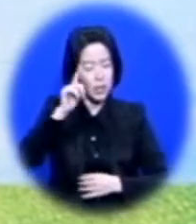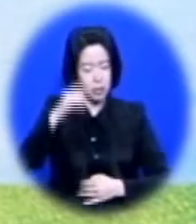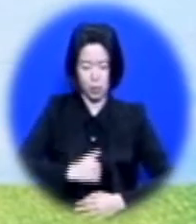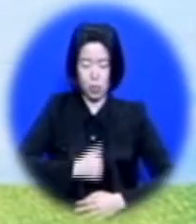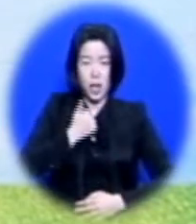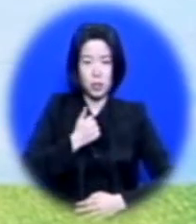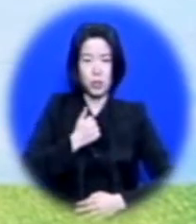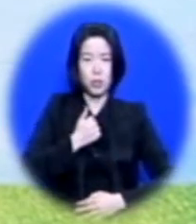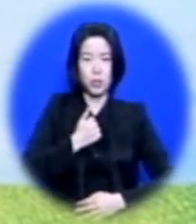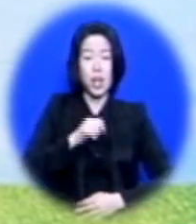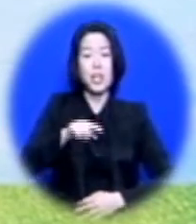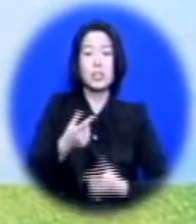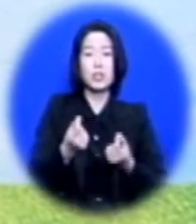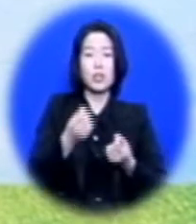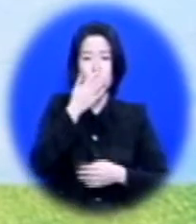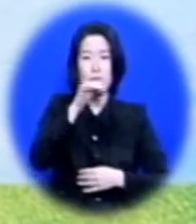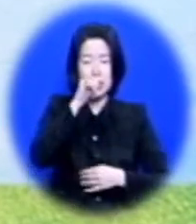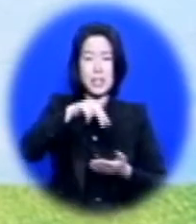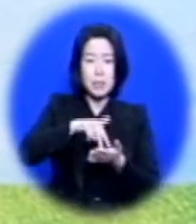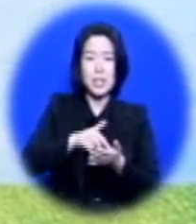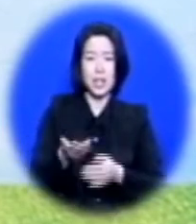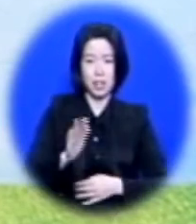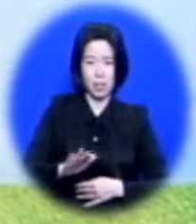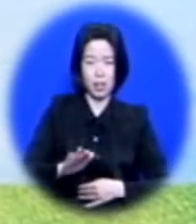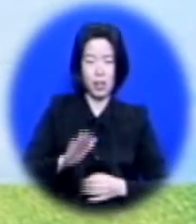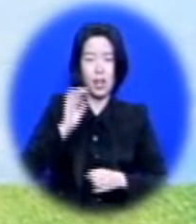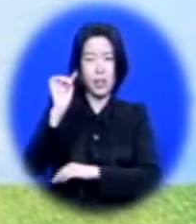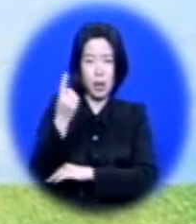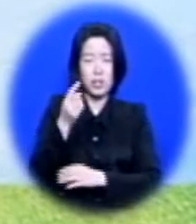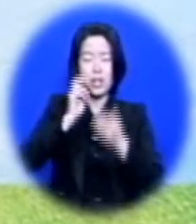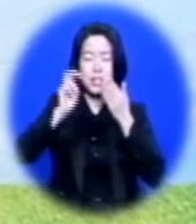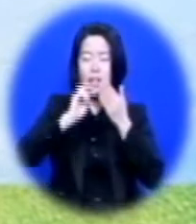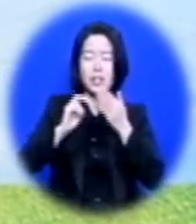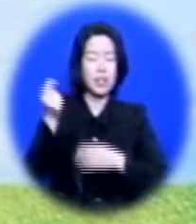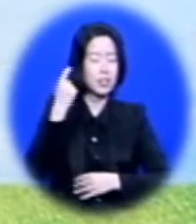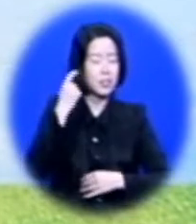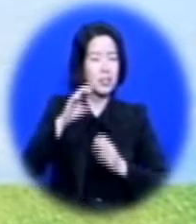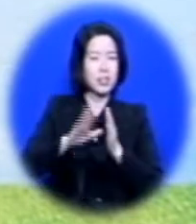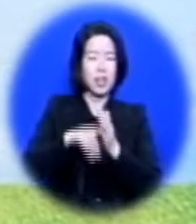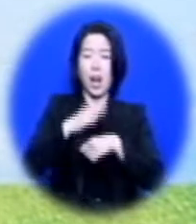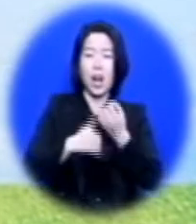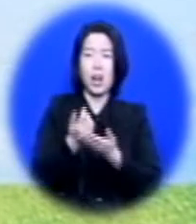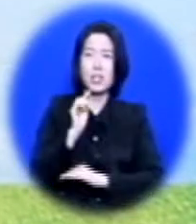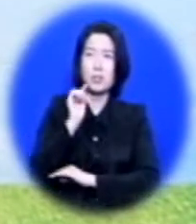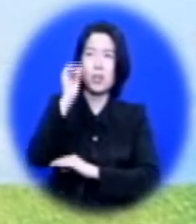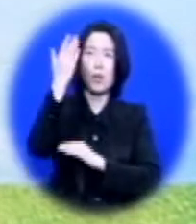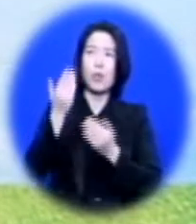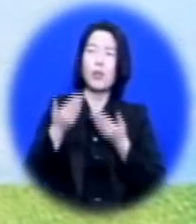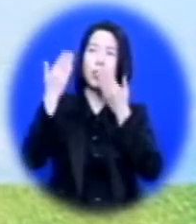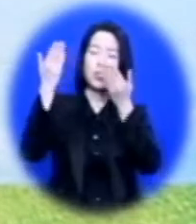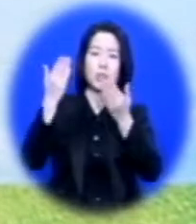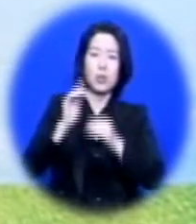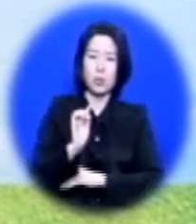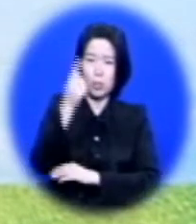내고 그럴 만한 저지 인데 다윗의 찬양을 들으면서 하나님의 영광을 올려드리고 높여